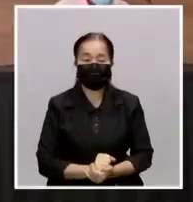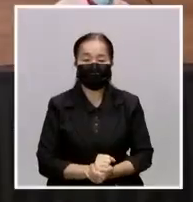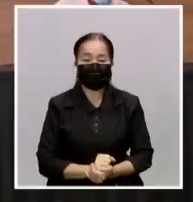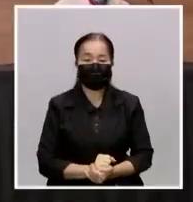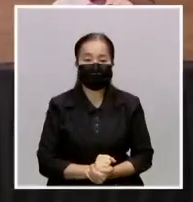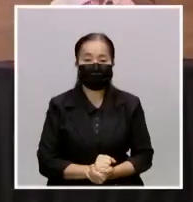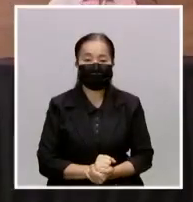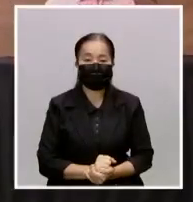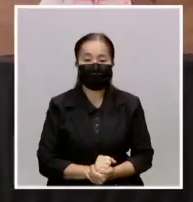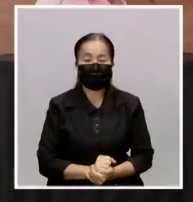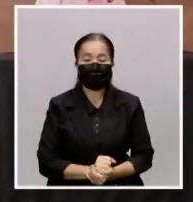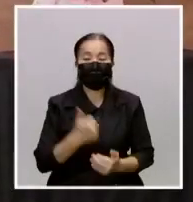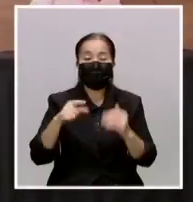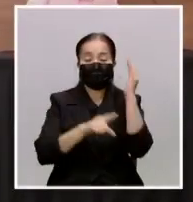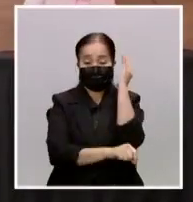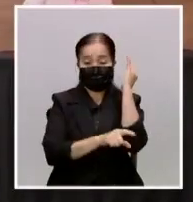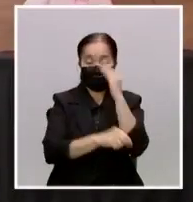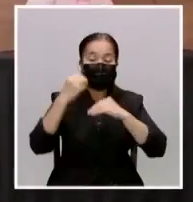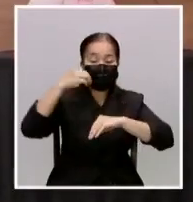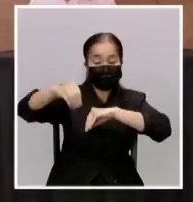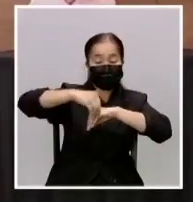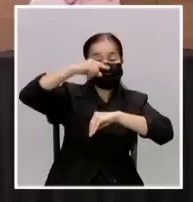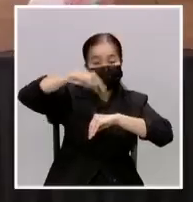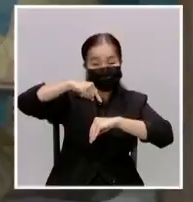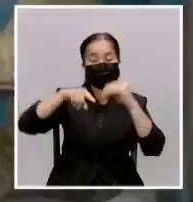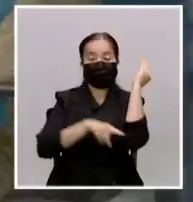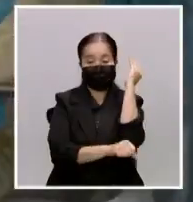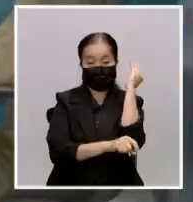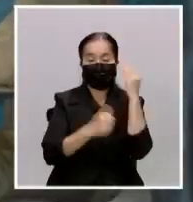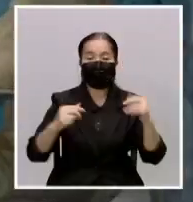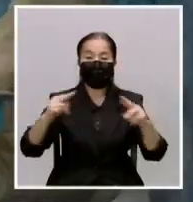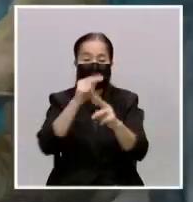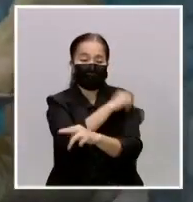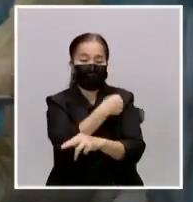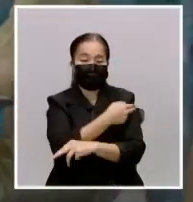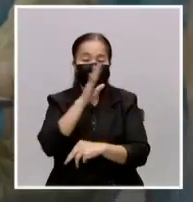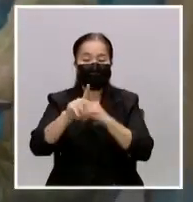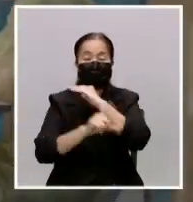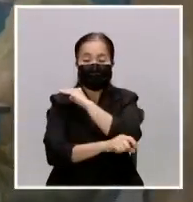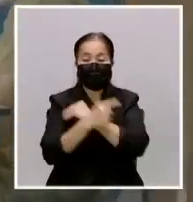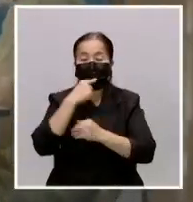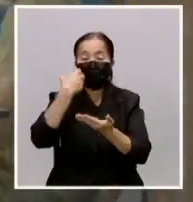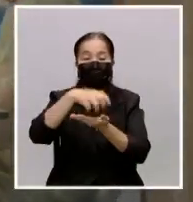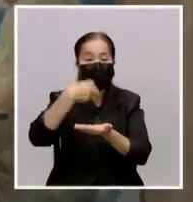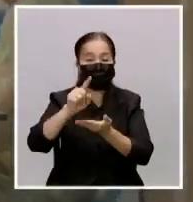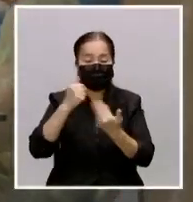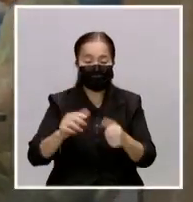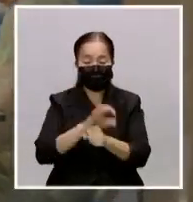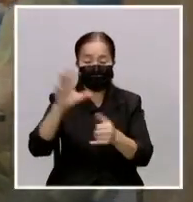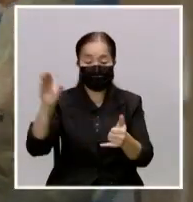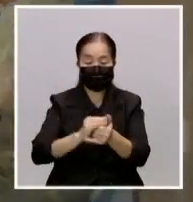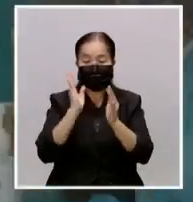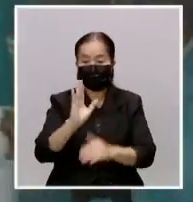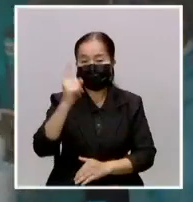ที่ประเทศเพื่อนบ้านอย่างสิงคโปร์กันก่อนนะครับกระทรวงสาธารณสุขสิงคโปร์รายงานว่าพบผู้ติดเชื้อโควิด-19 ในชุมชนราย